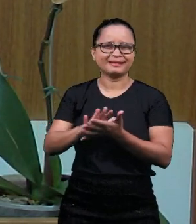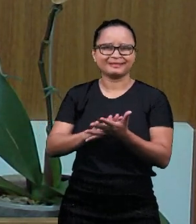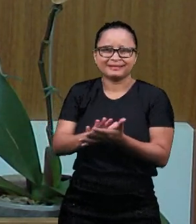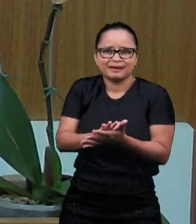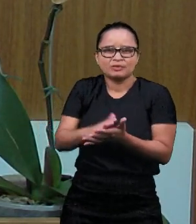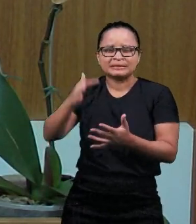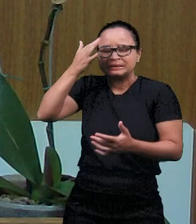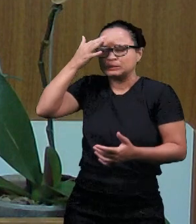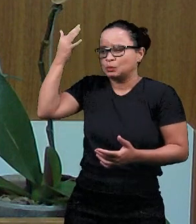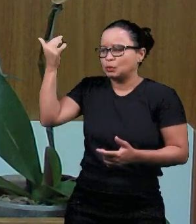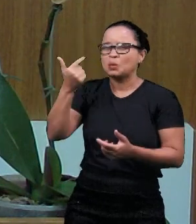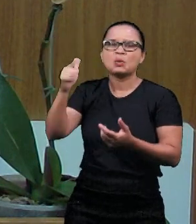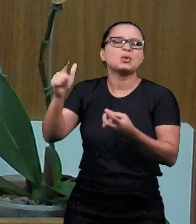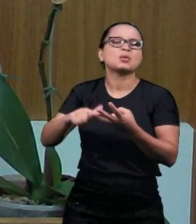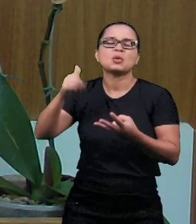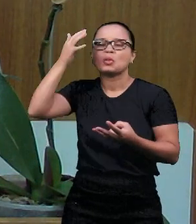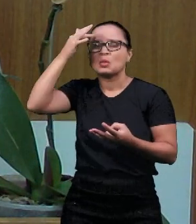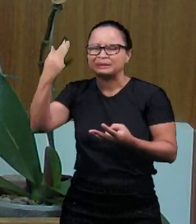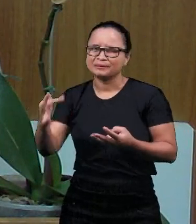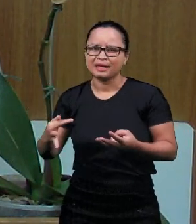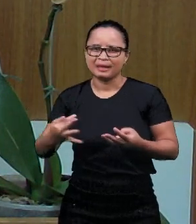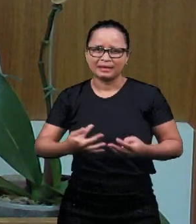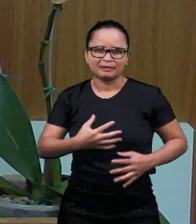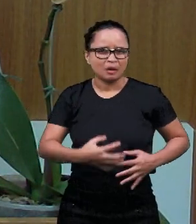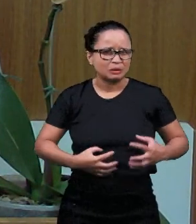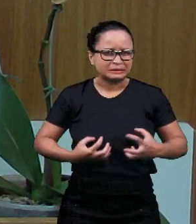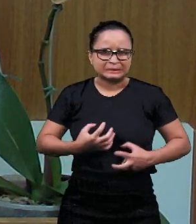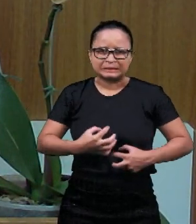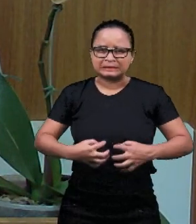a une série